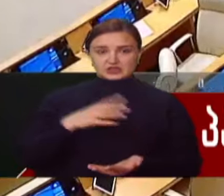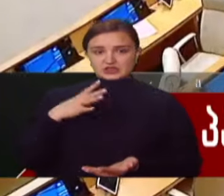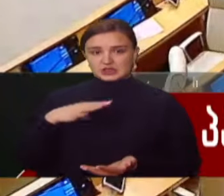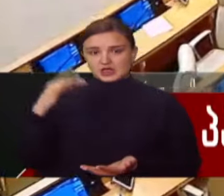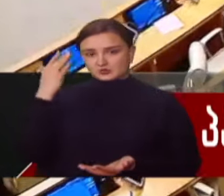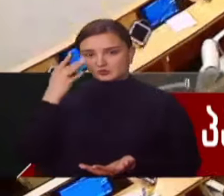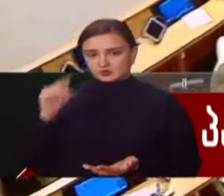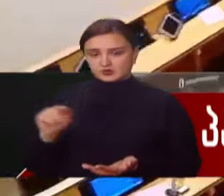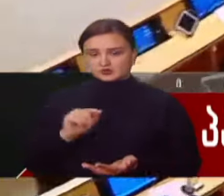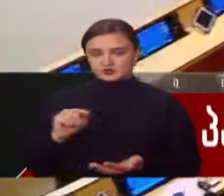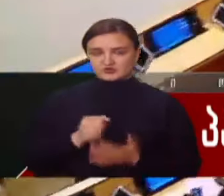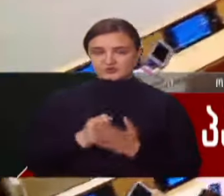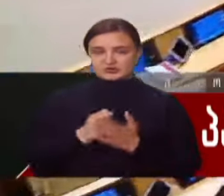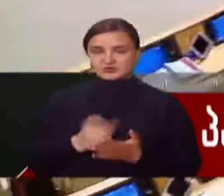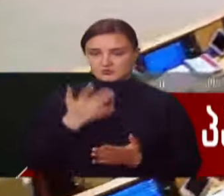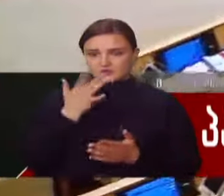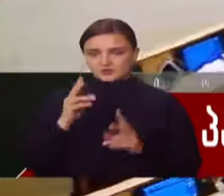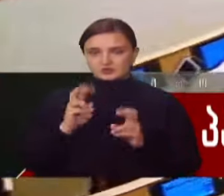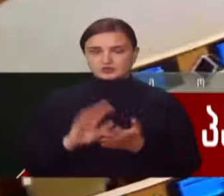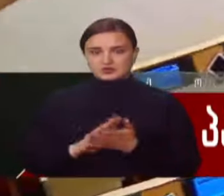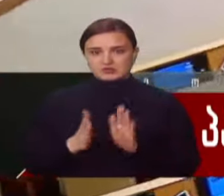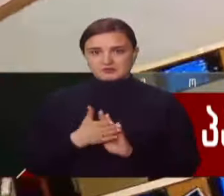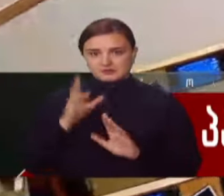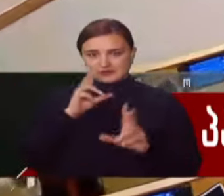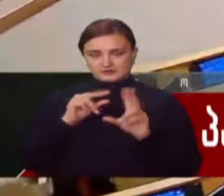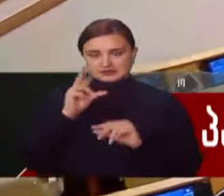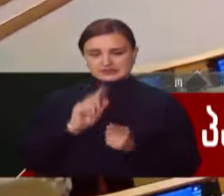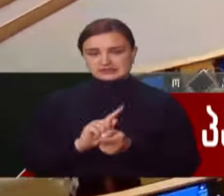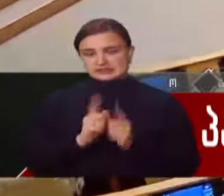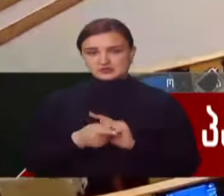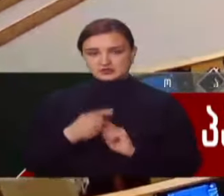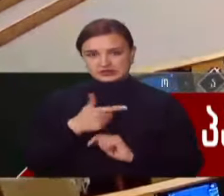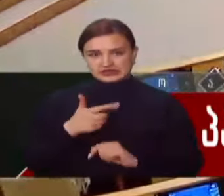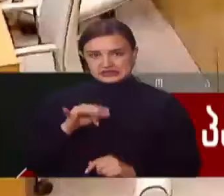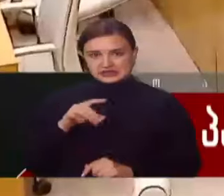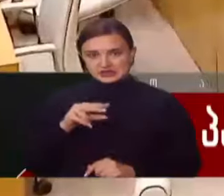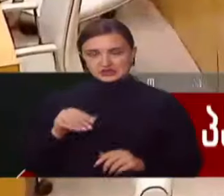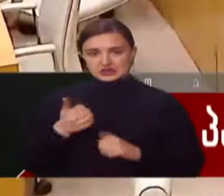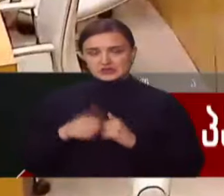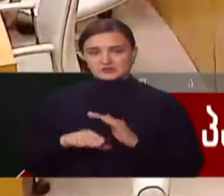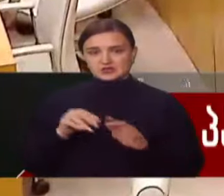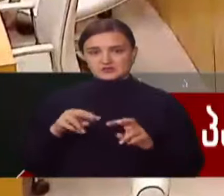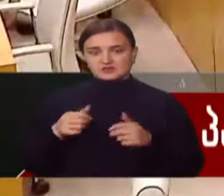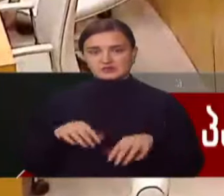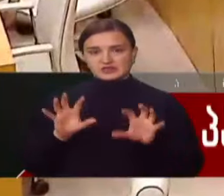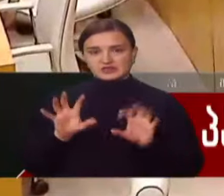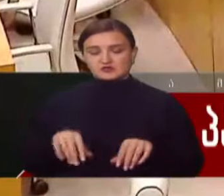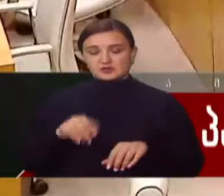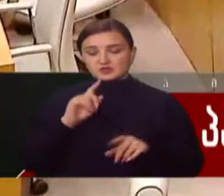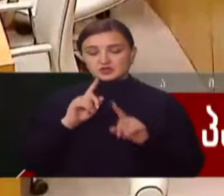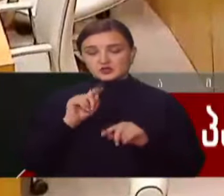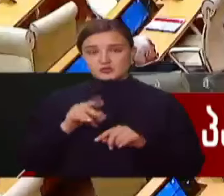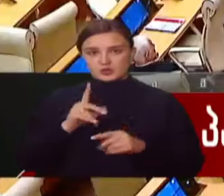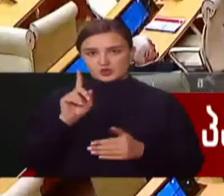Nebašoris, Mirceuli, Politikuri, Šetakmeba, Italists Inevs, Sanat Slot Kirchma, Ceskos Tamčdomareobis, Kandidat Sudomazen,